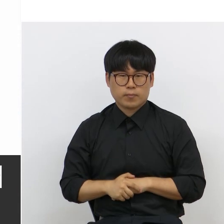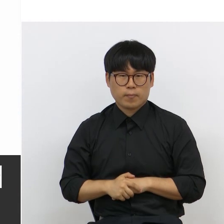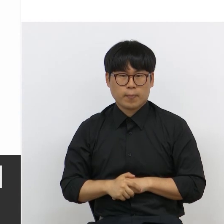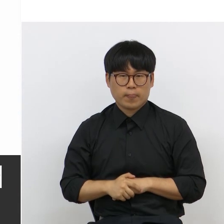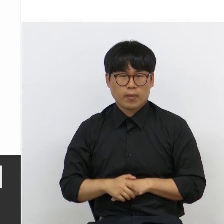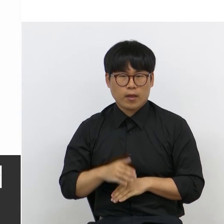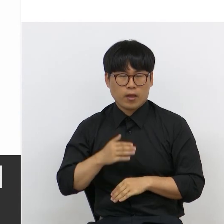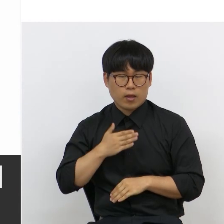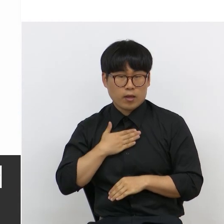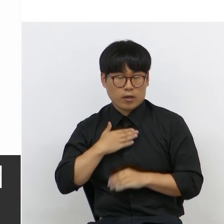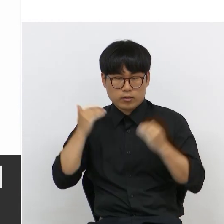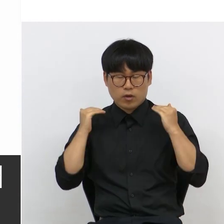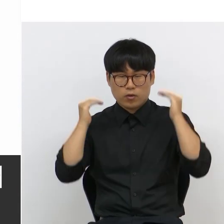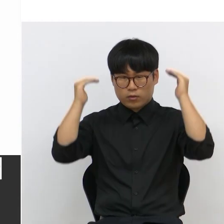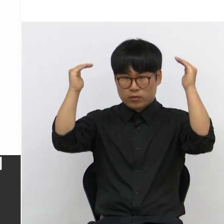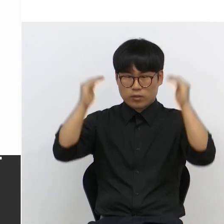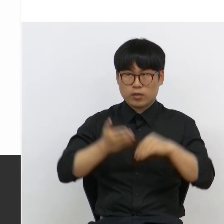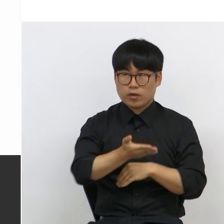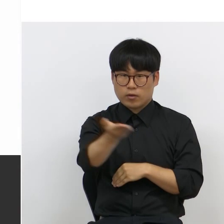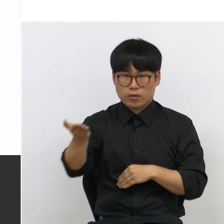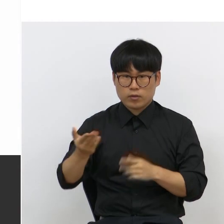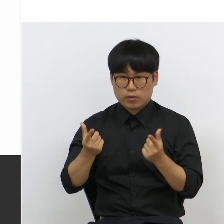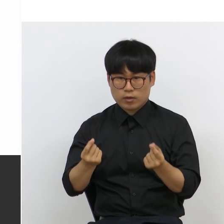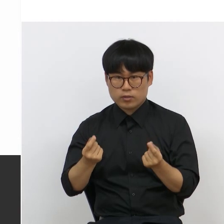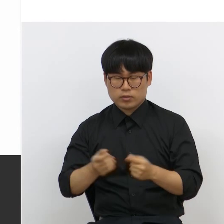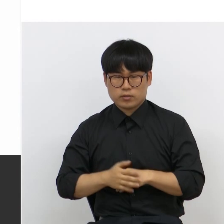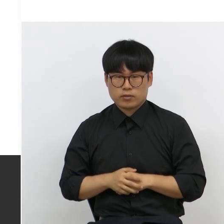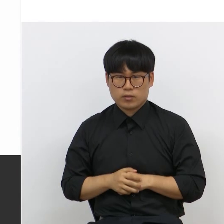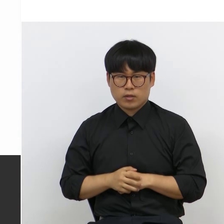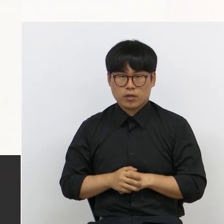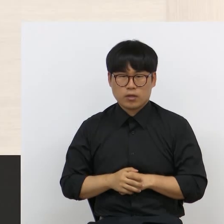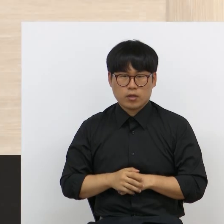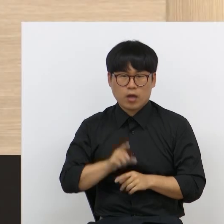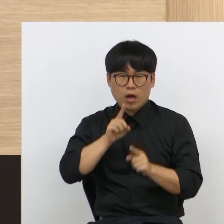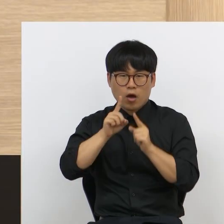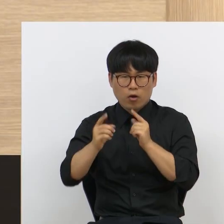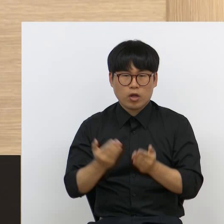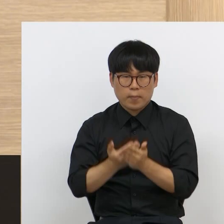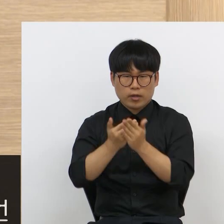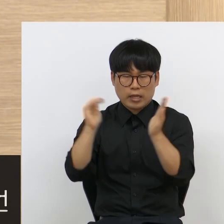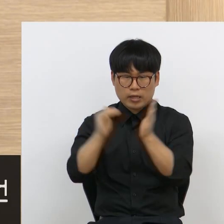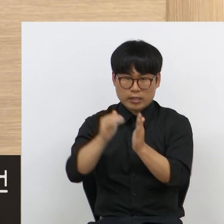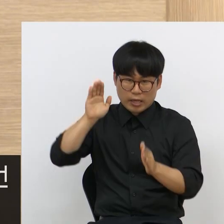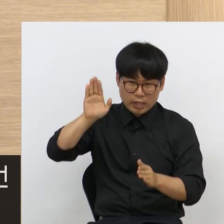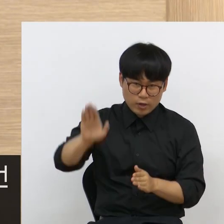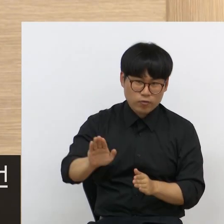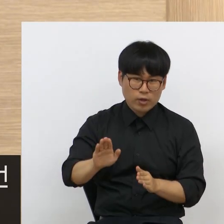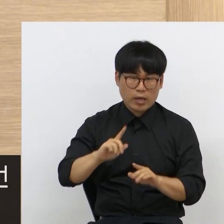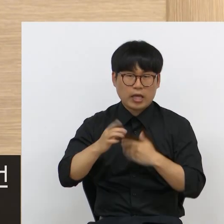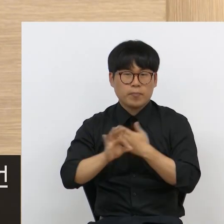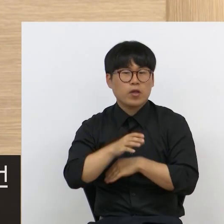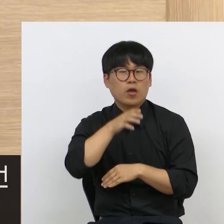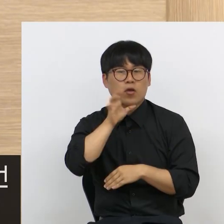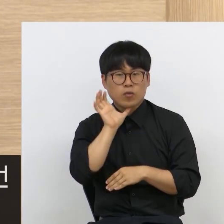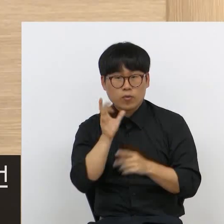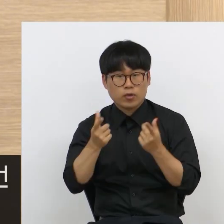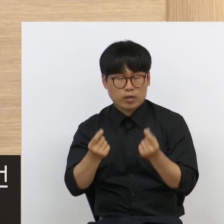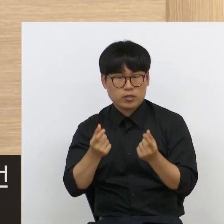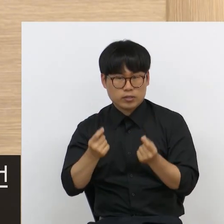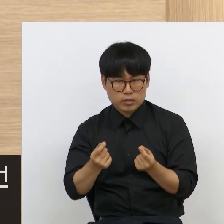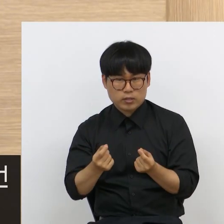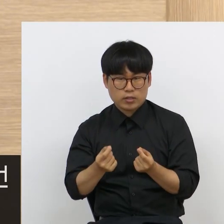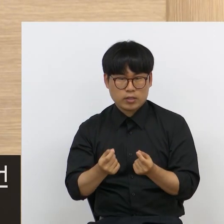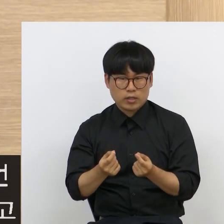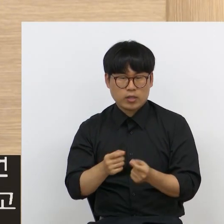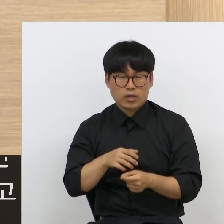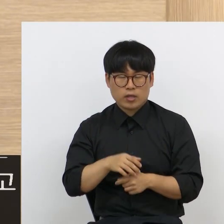이제 어른이나 여기 있는 분들처럼 부모님들처럼 언어 발달이 되고 나서 아니면 노인분처럼 언어 발달이 되고 나서 발생한